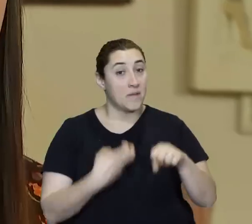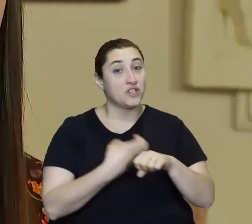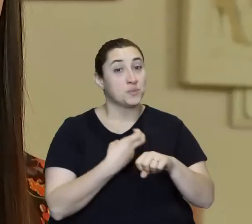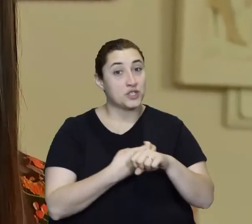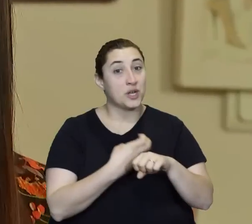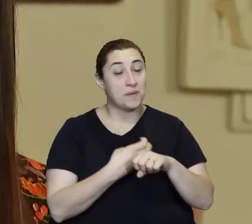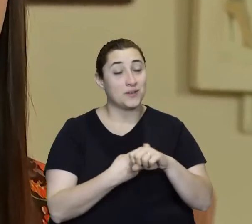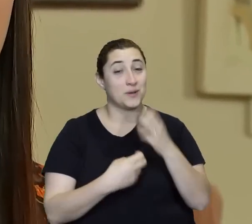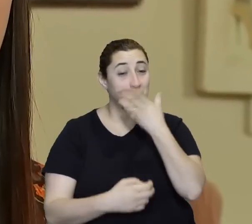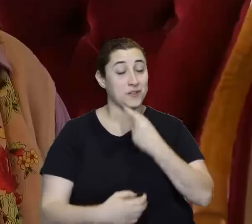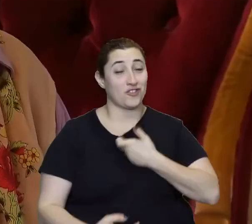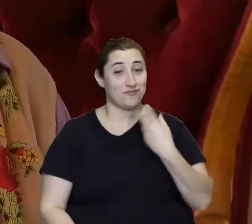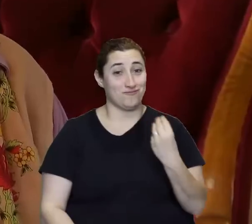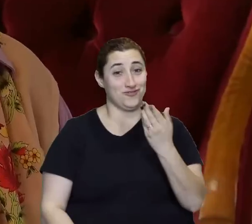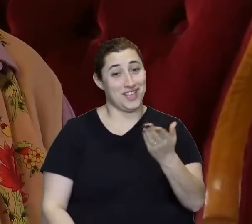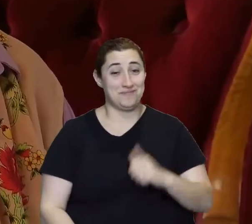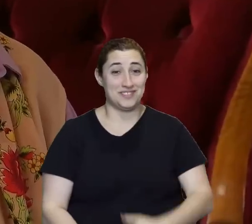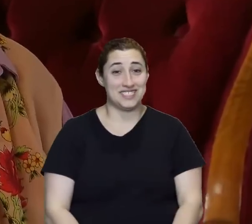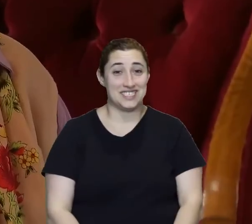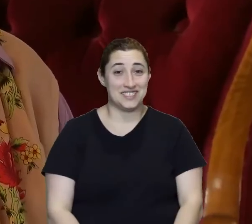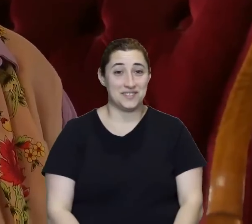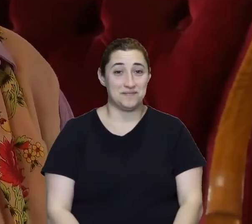Maşallah, maşallah. Çok da yakışıklıymış koca.